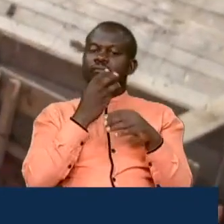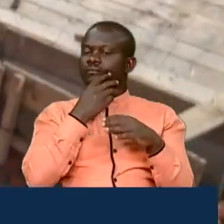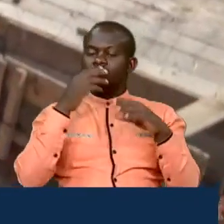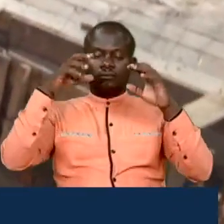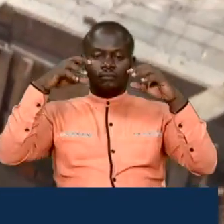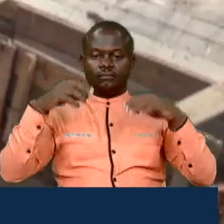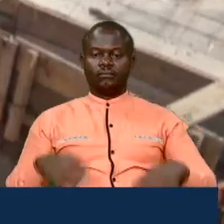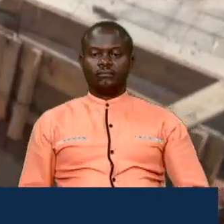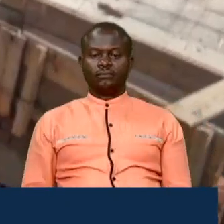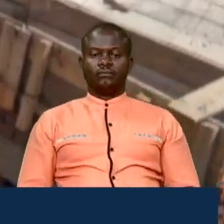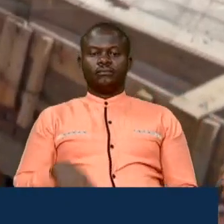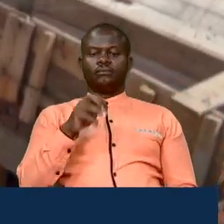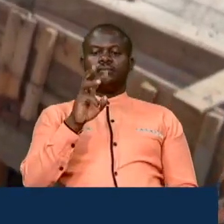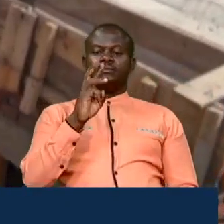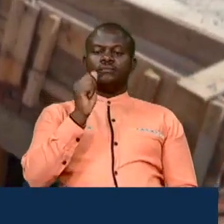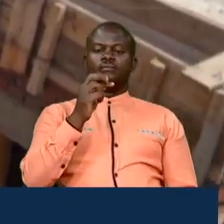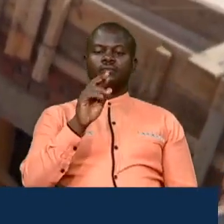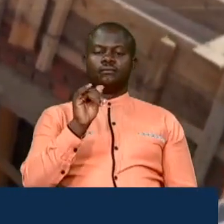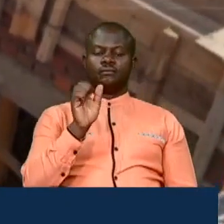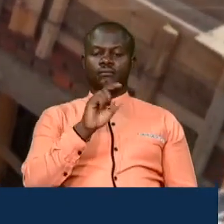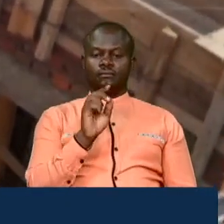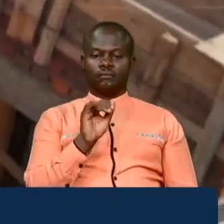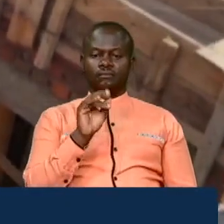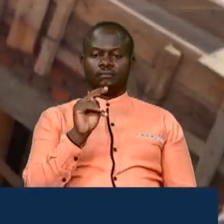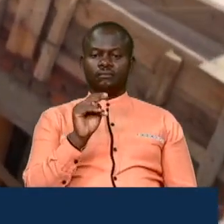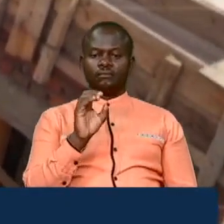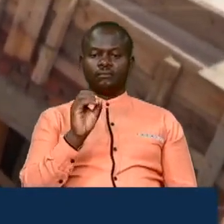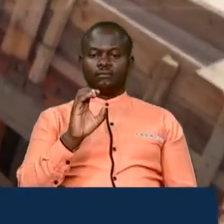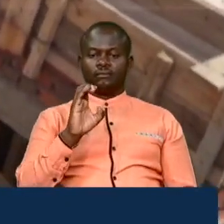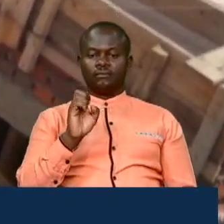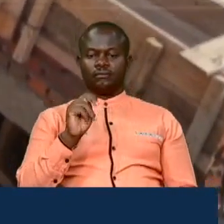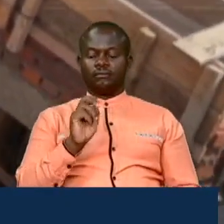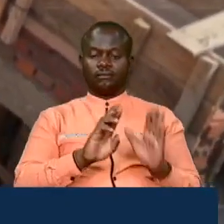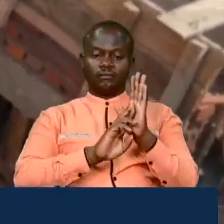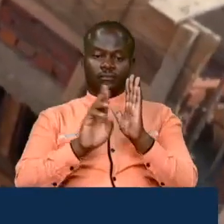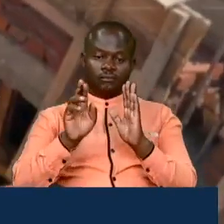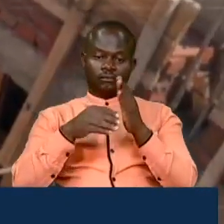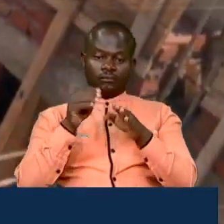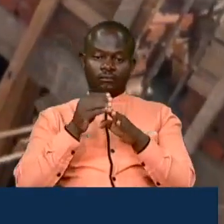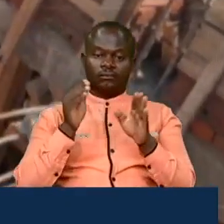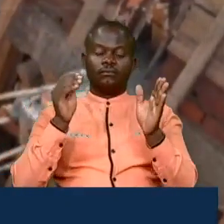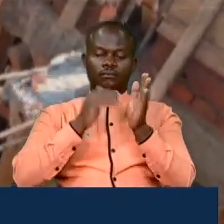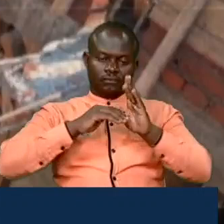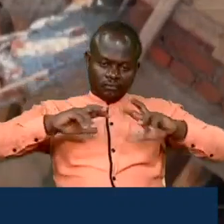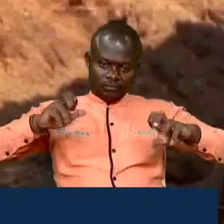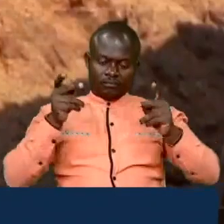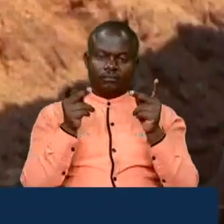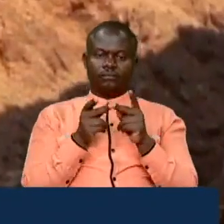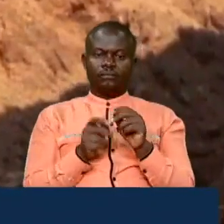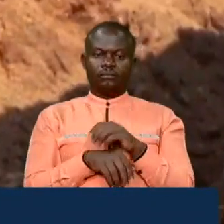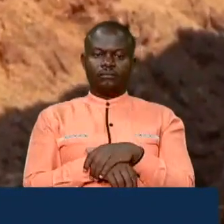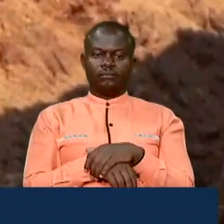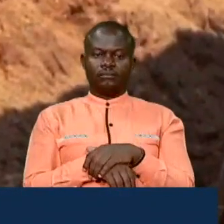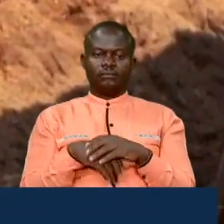igwa. Twagirayezu Innocent uhagarariye imirimo y'ubwubatsi kuri Shantiye yavuze ko bagiye kubanza kongera gusuzuma aha hantu. Ngo